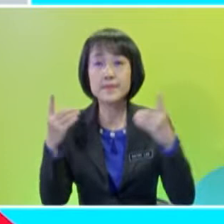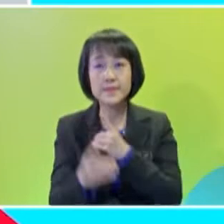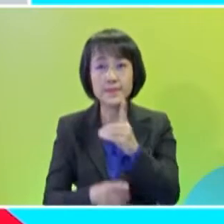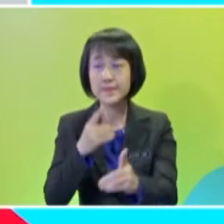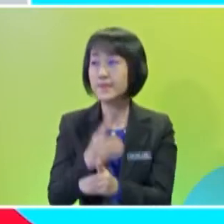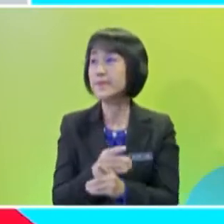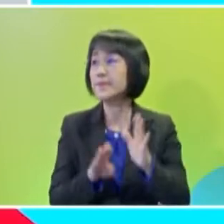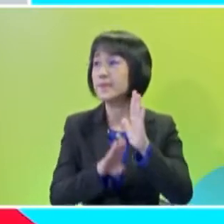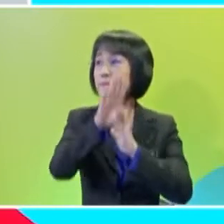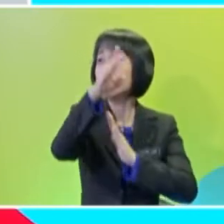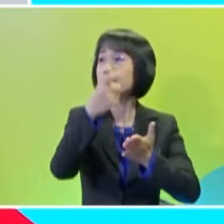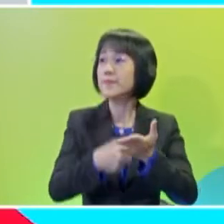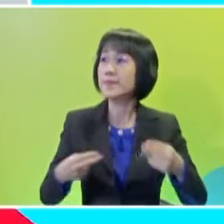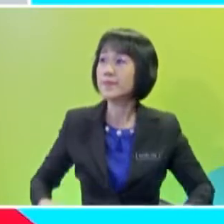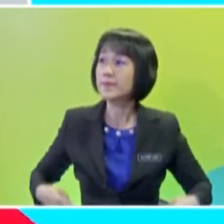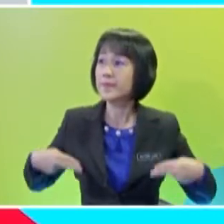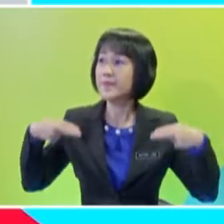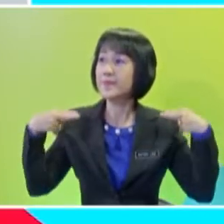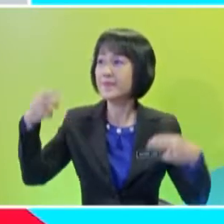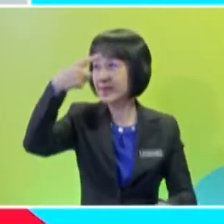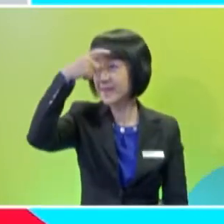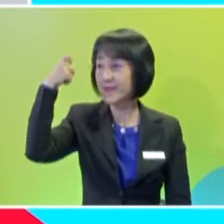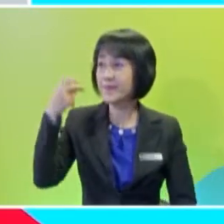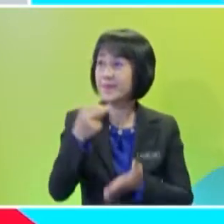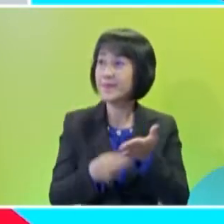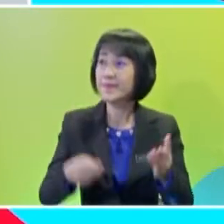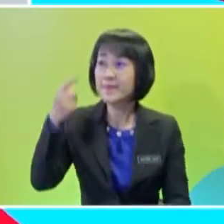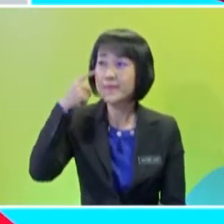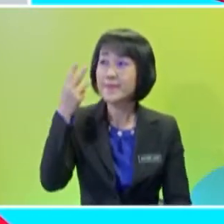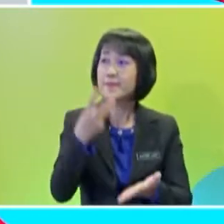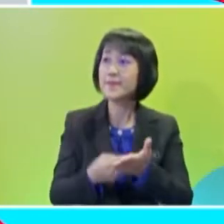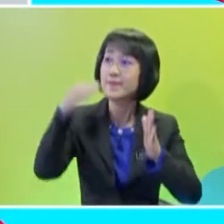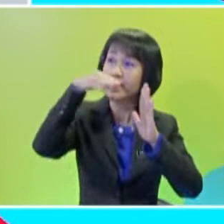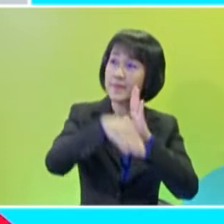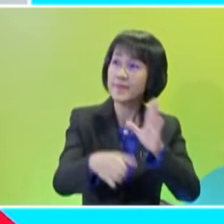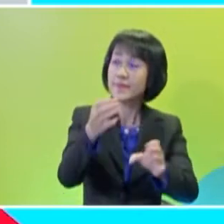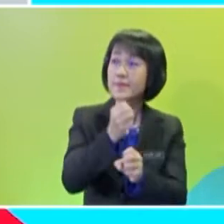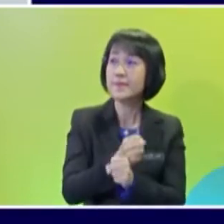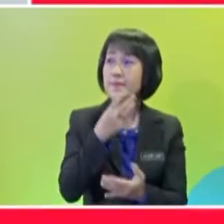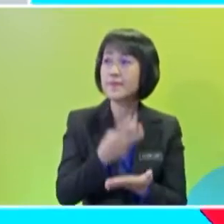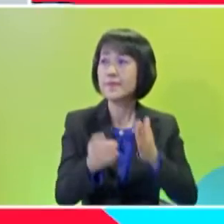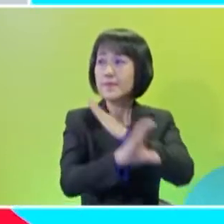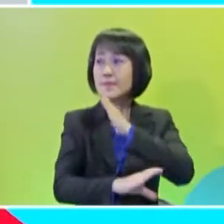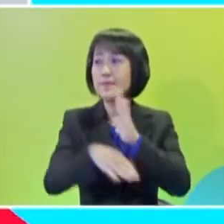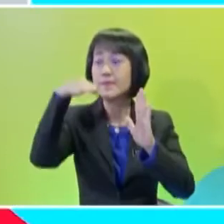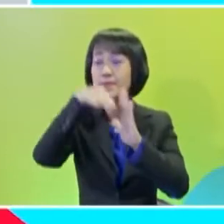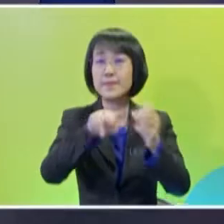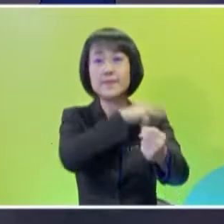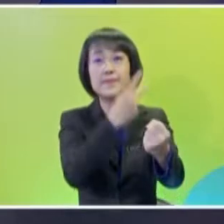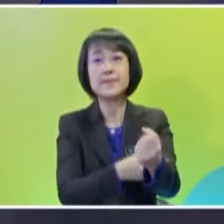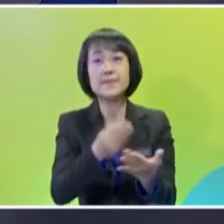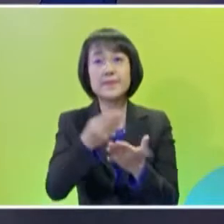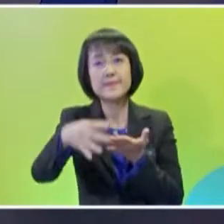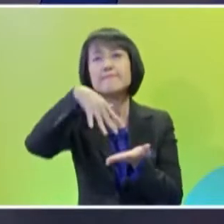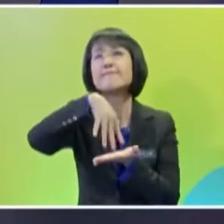adalah peningkatan kosari hidup disebabkan nilai mata uang menurun pendapatan negara merosot dan kuasa beli yang lemah